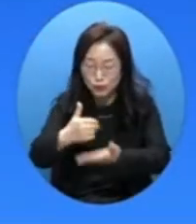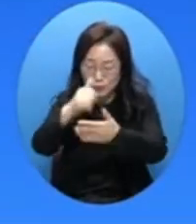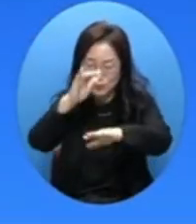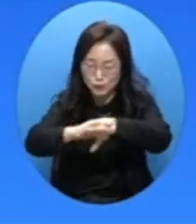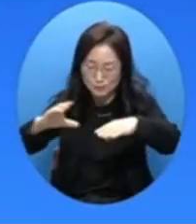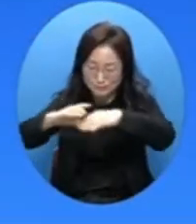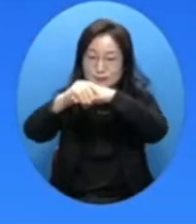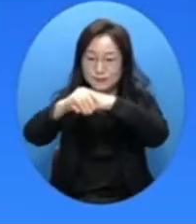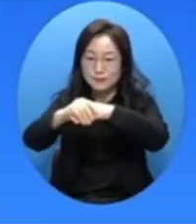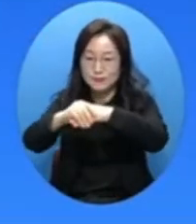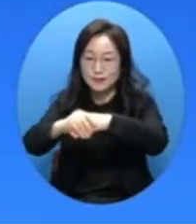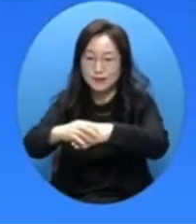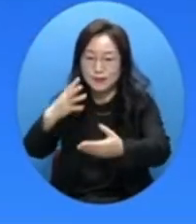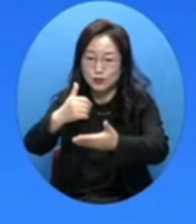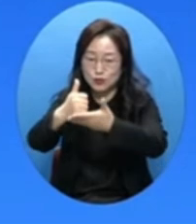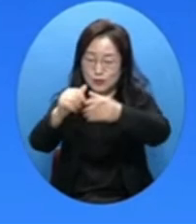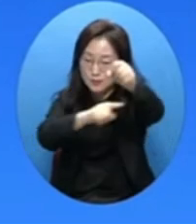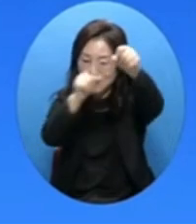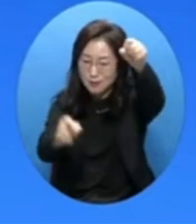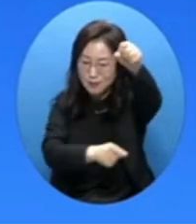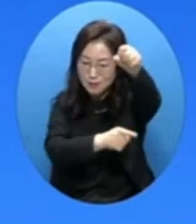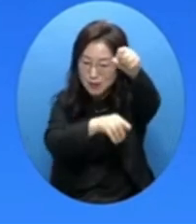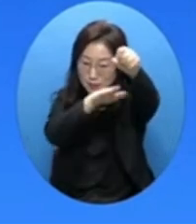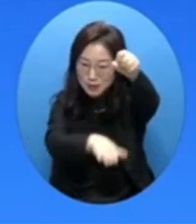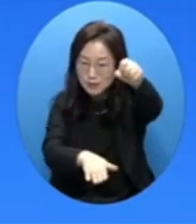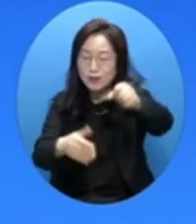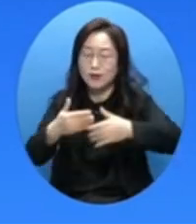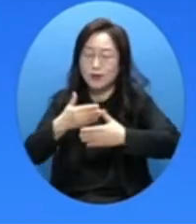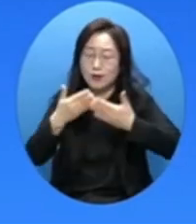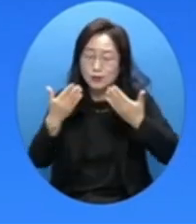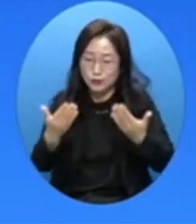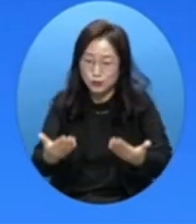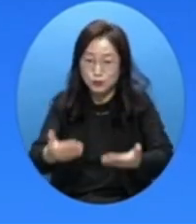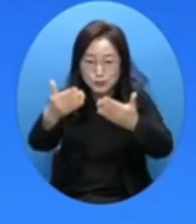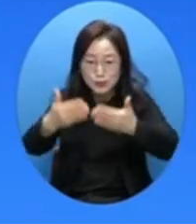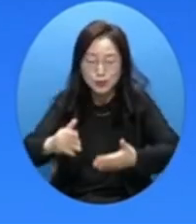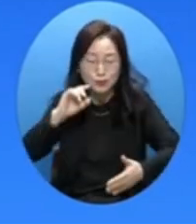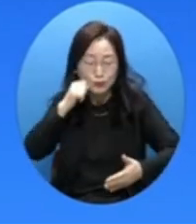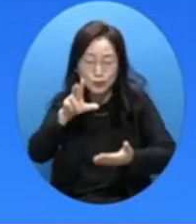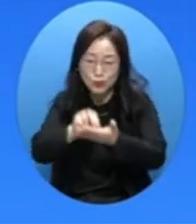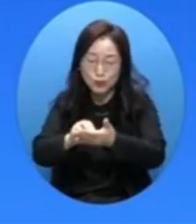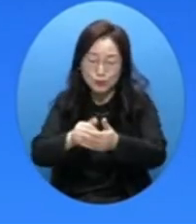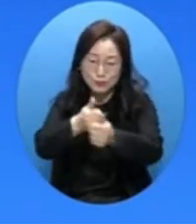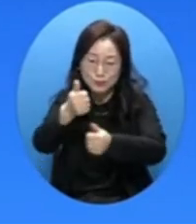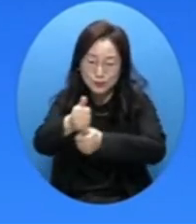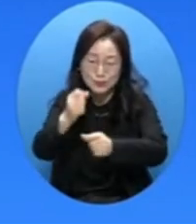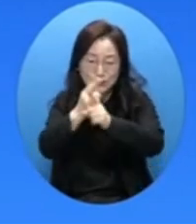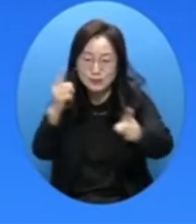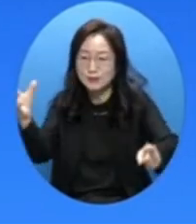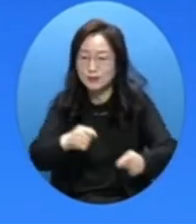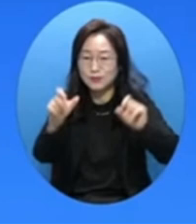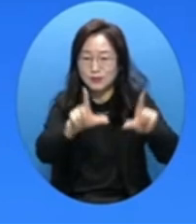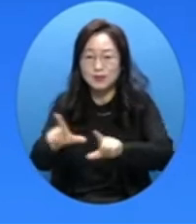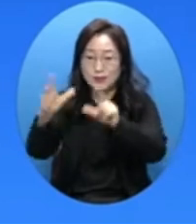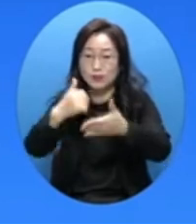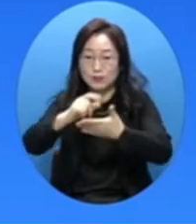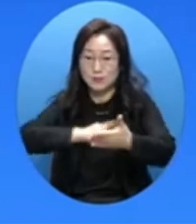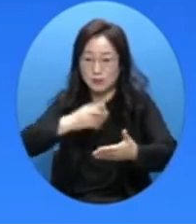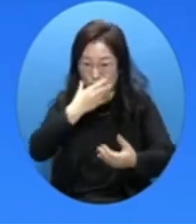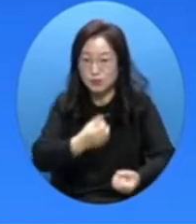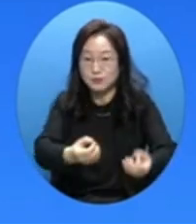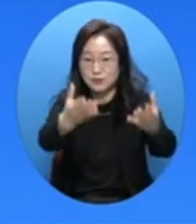꼭 붙잡고 주님 날개 안에 힘을 얻으며 모든 문제와 어려움을 이겨내고 승리해 삶을 살아가는 여러분 모두가 되시기를